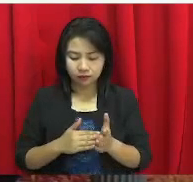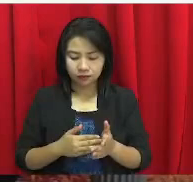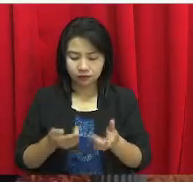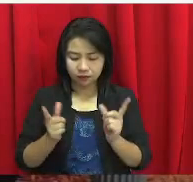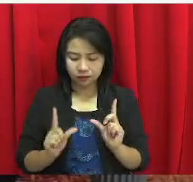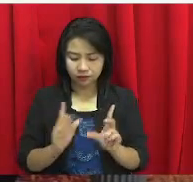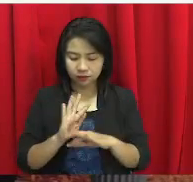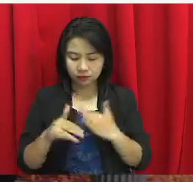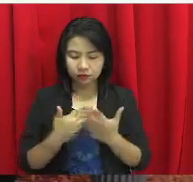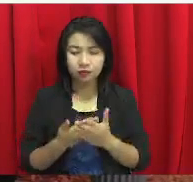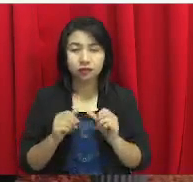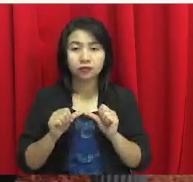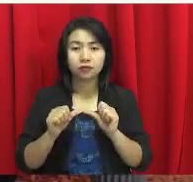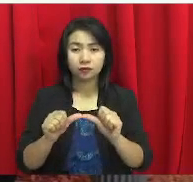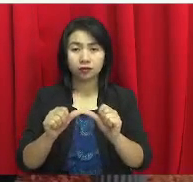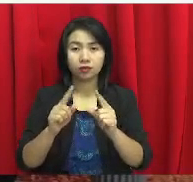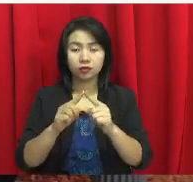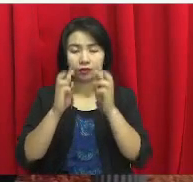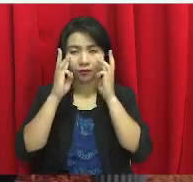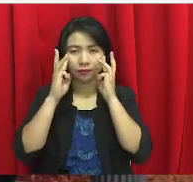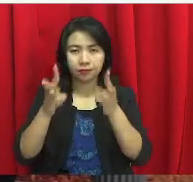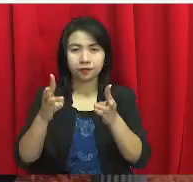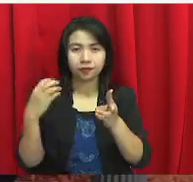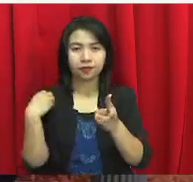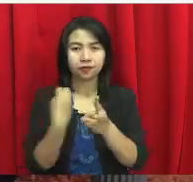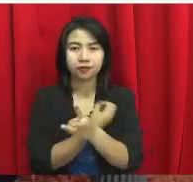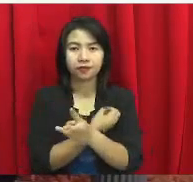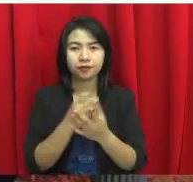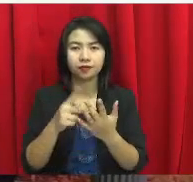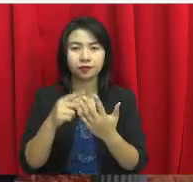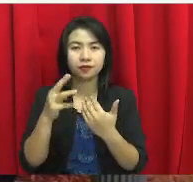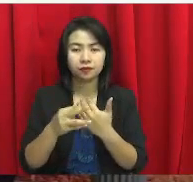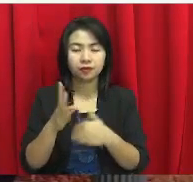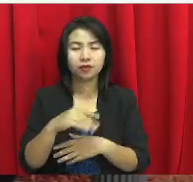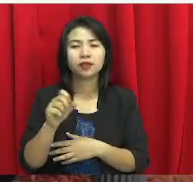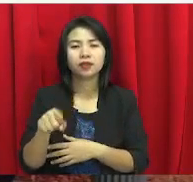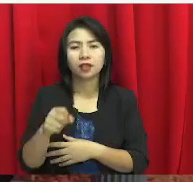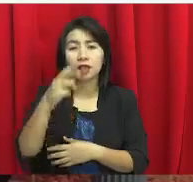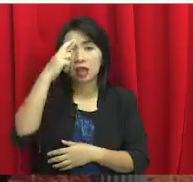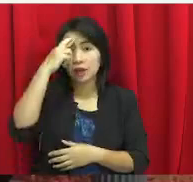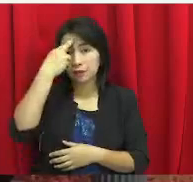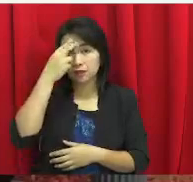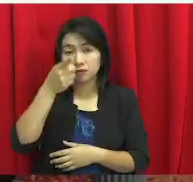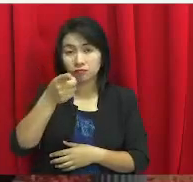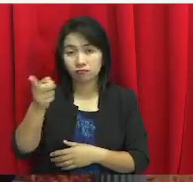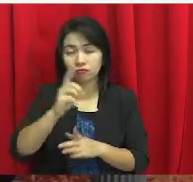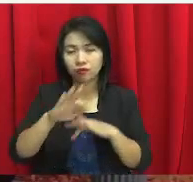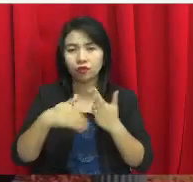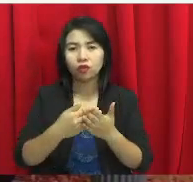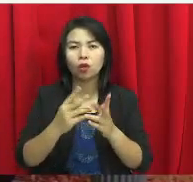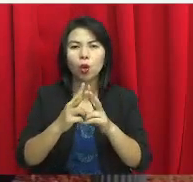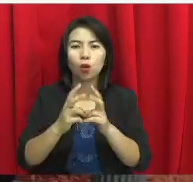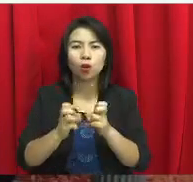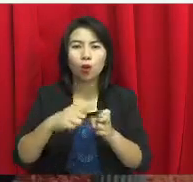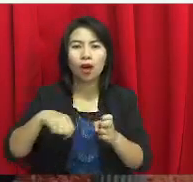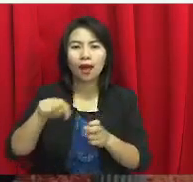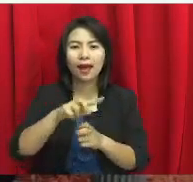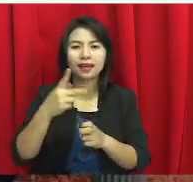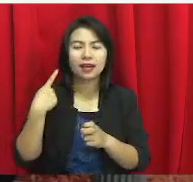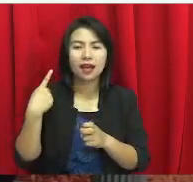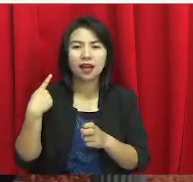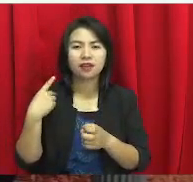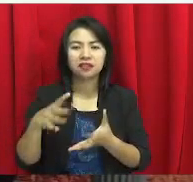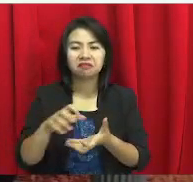tayo magsubaybay sa ating pong programa. Yan po ang lagi nyo pong tatandaan, mga kapatid. Minsan nagkakaroon tayo ng technical difficulties